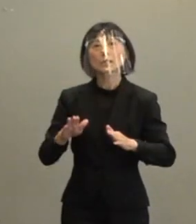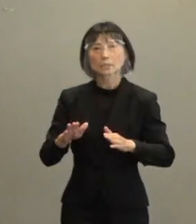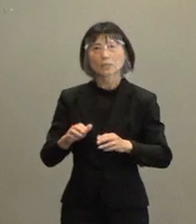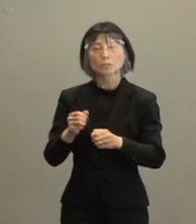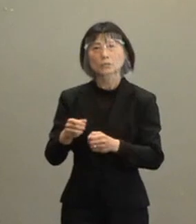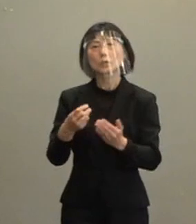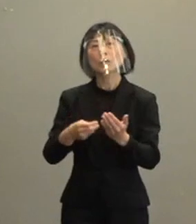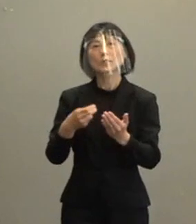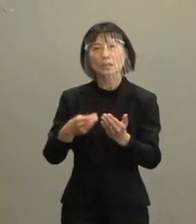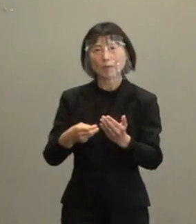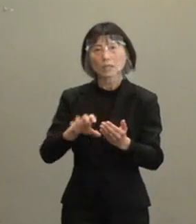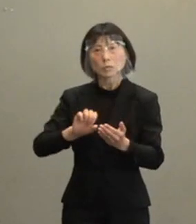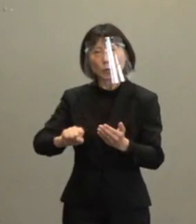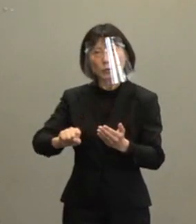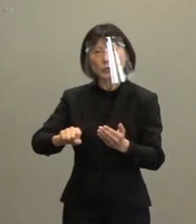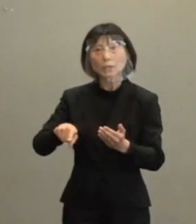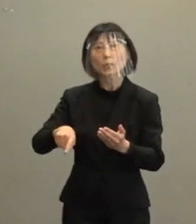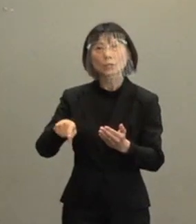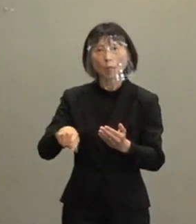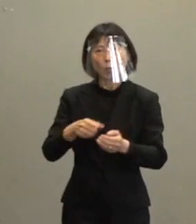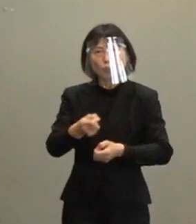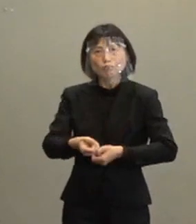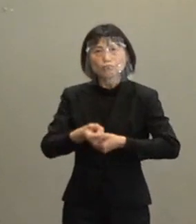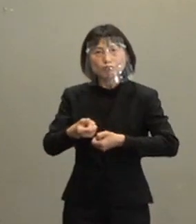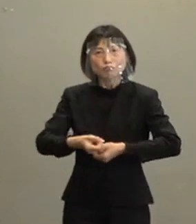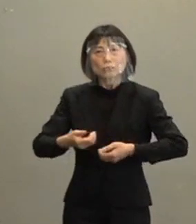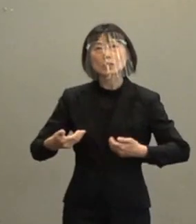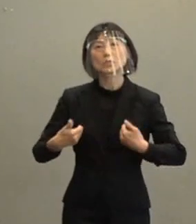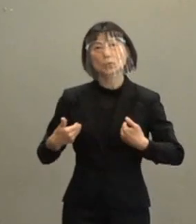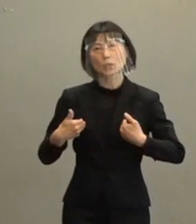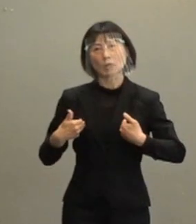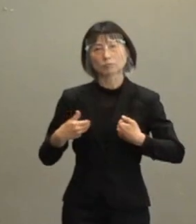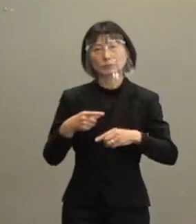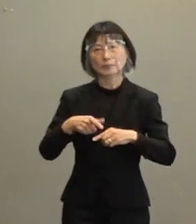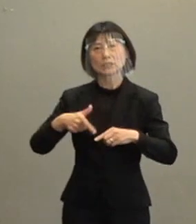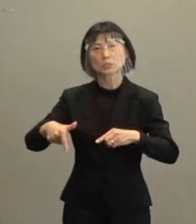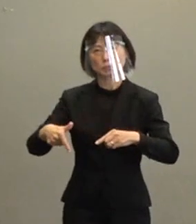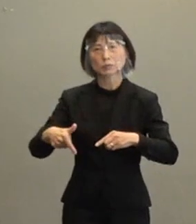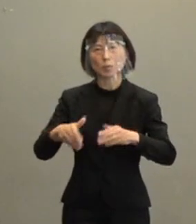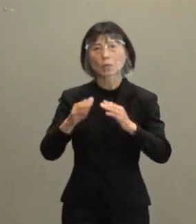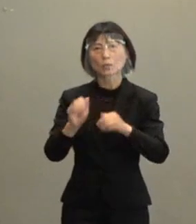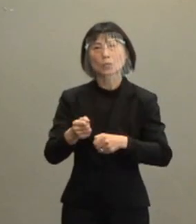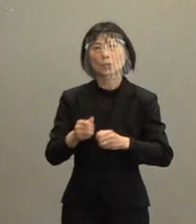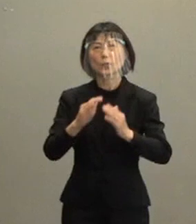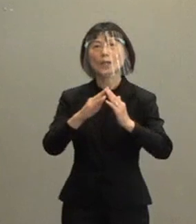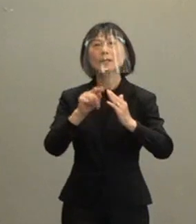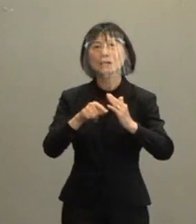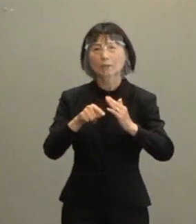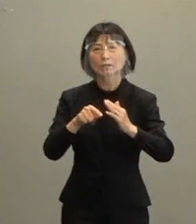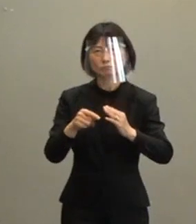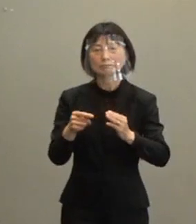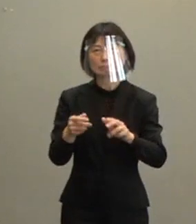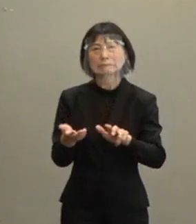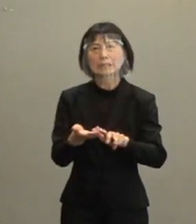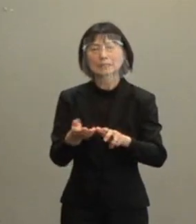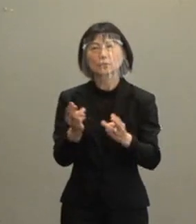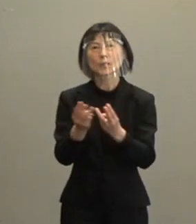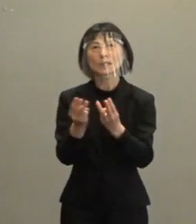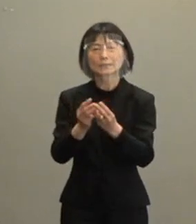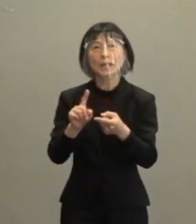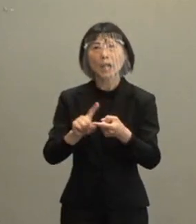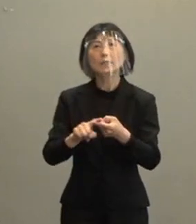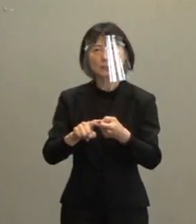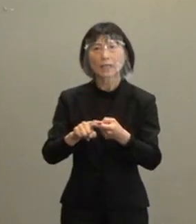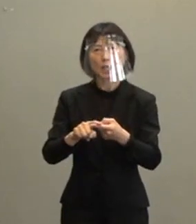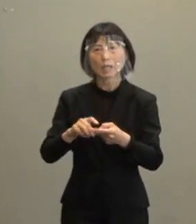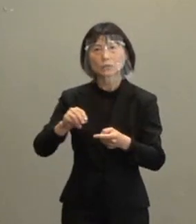地法では取得した農地を耕作する必要があるため、一部の畜産農家では家畜の数に見合った埋却地を確